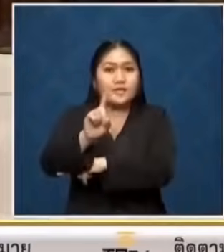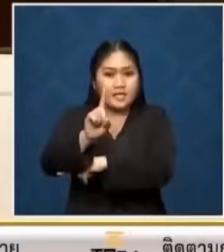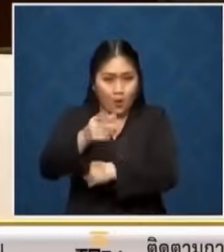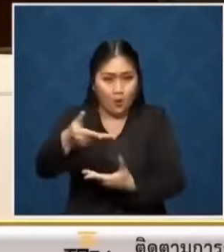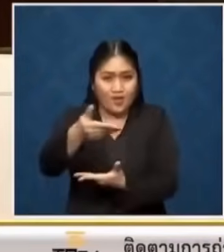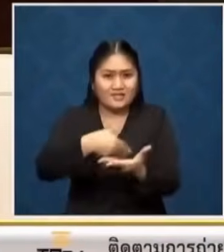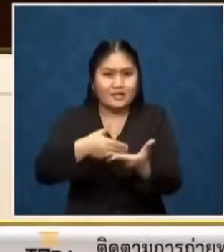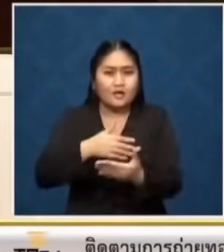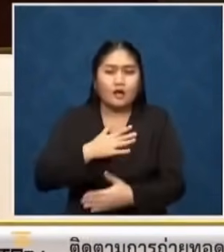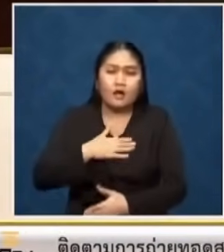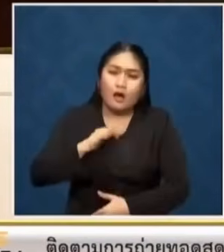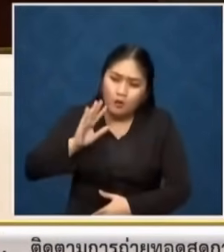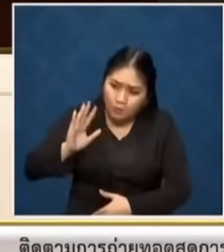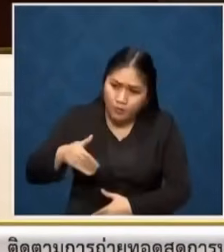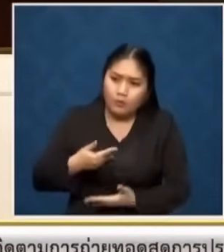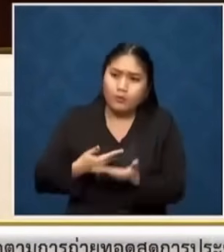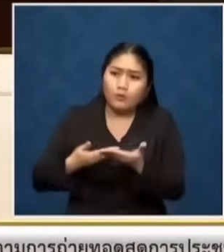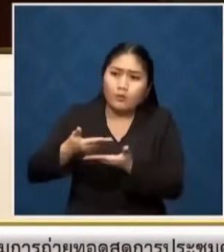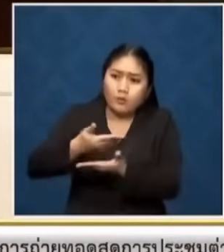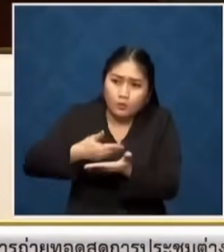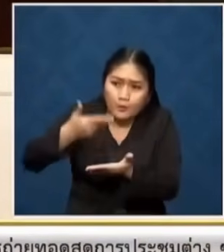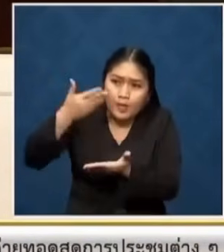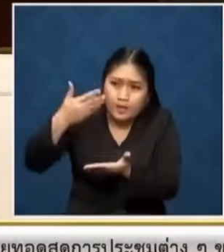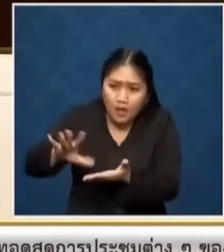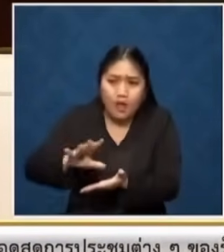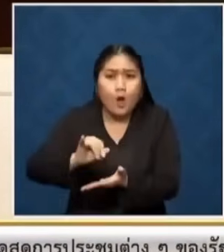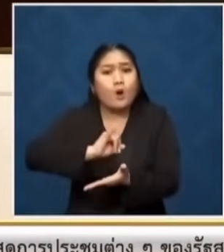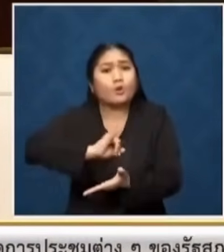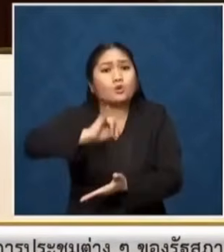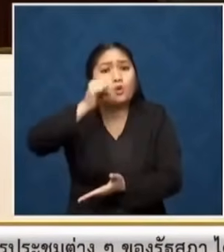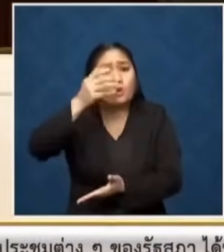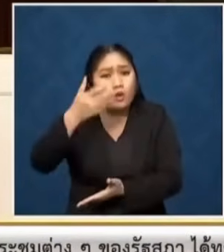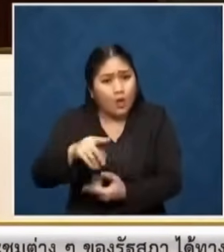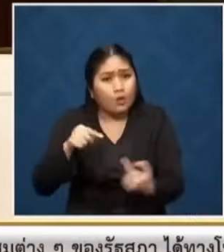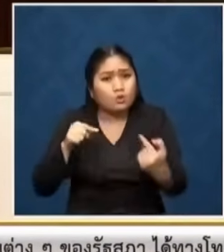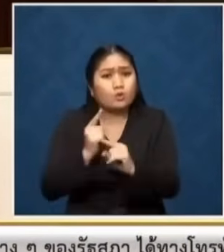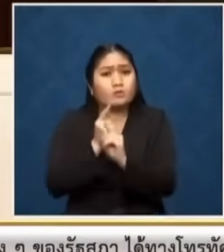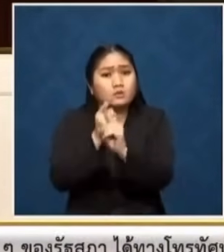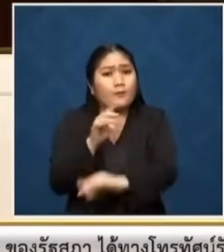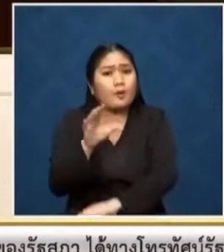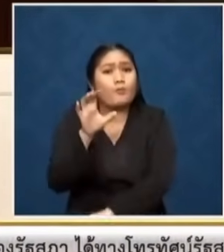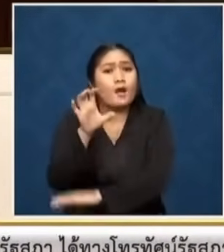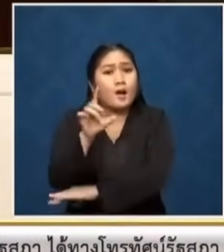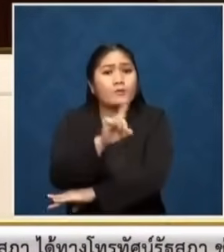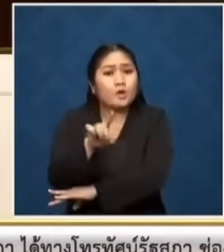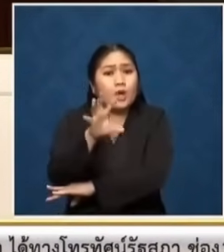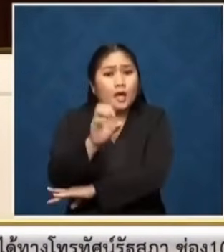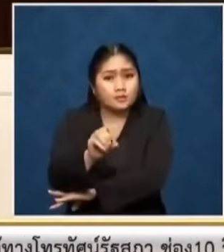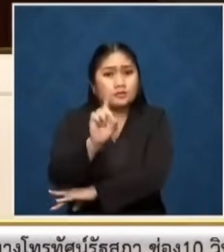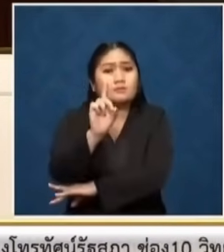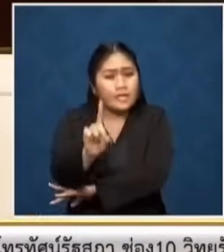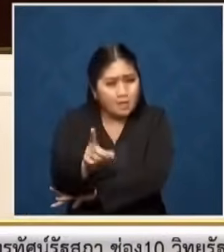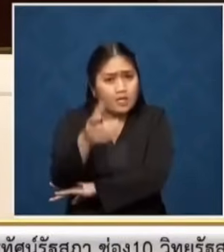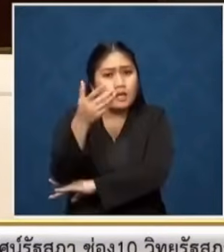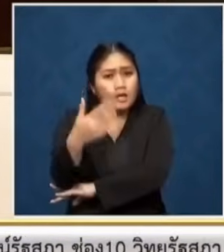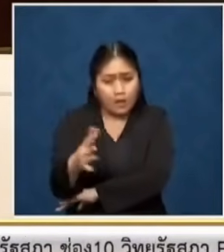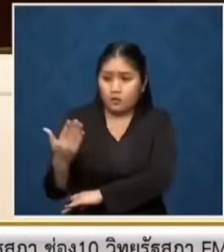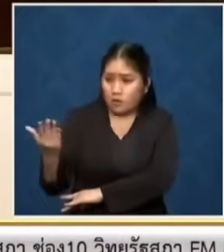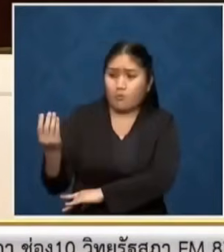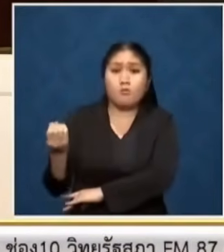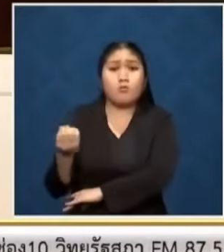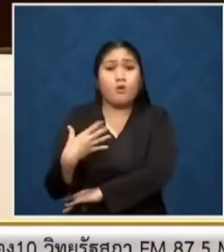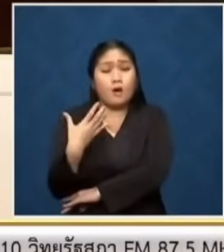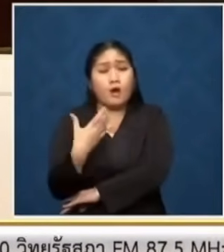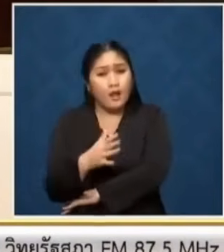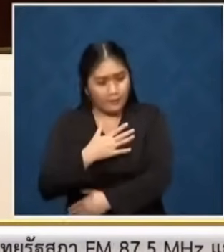มวินิจฉัยไปแล้วนะครับว่าท่านทำถูกต้องตามข้อบังคับนะครับข้อ151ที่ท่านอ้างนะครับ